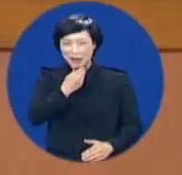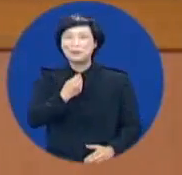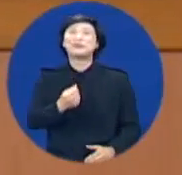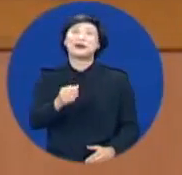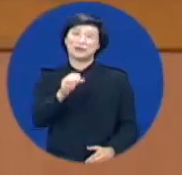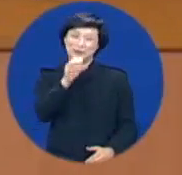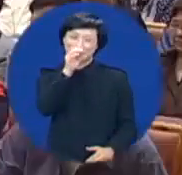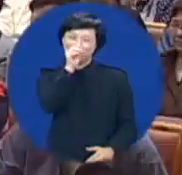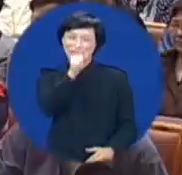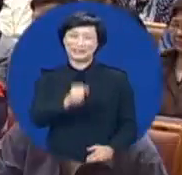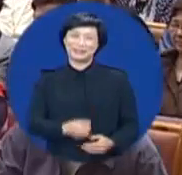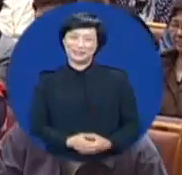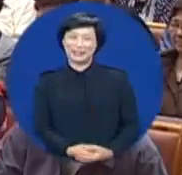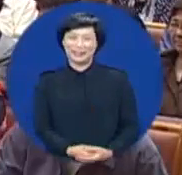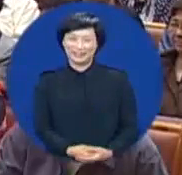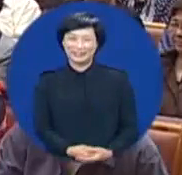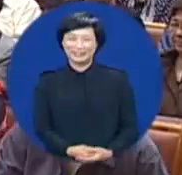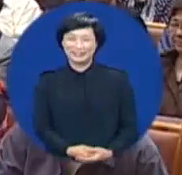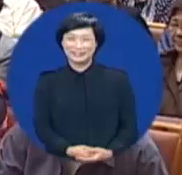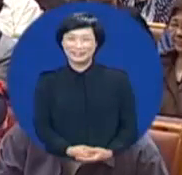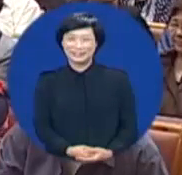행복했으면 좋겠습니다.